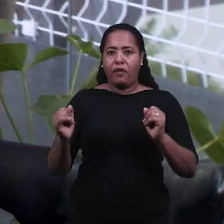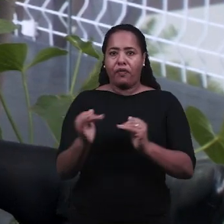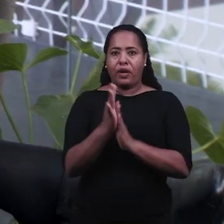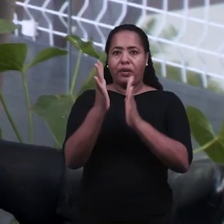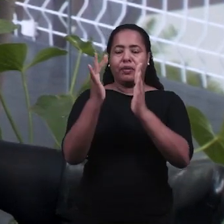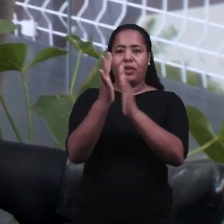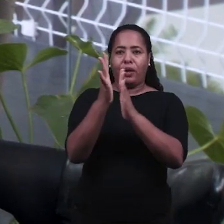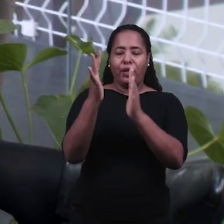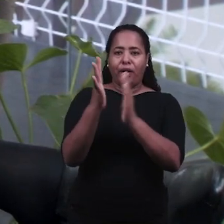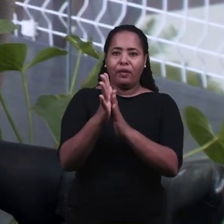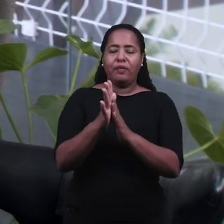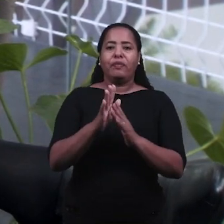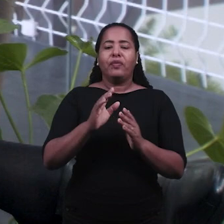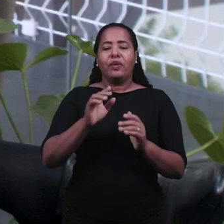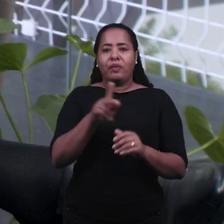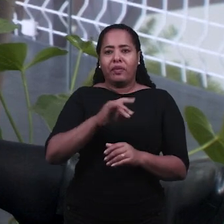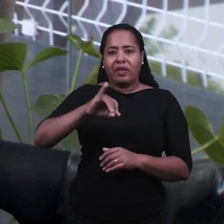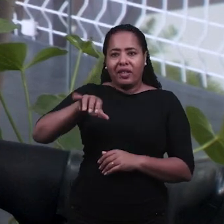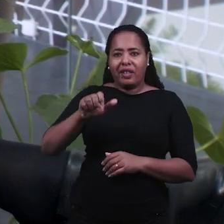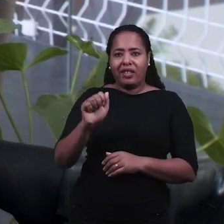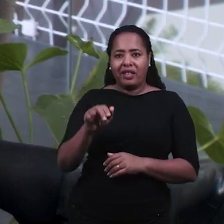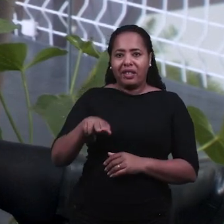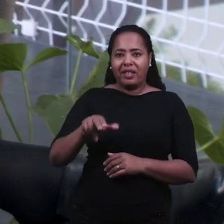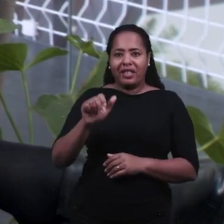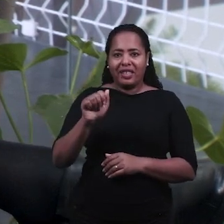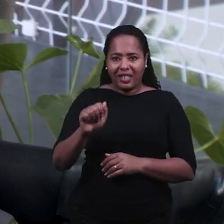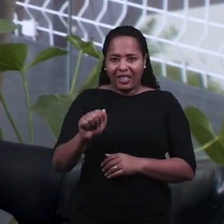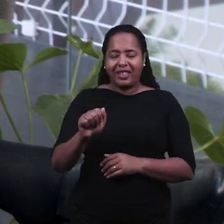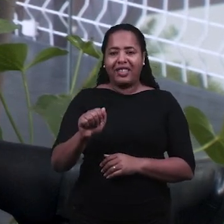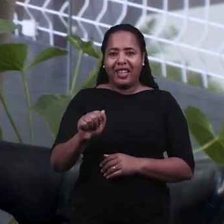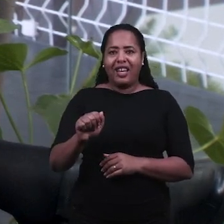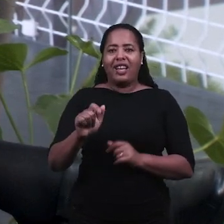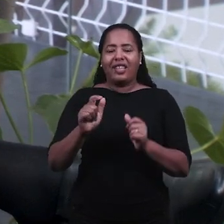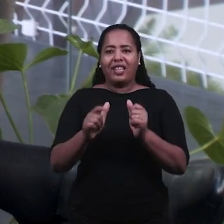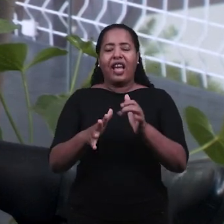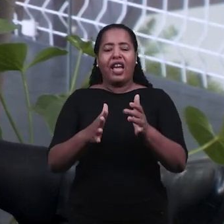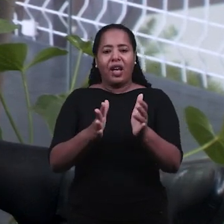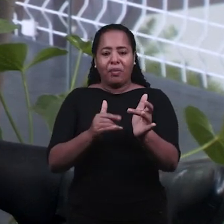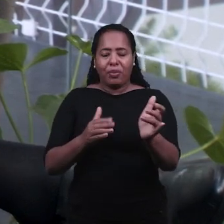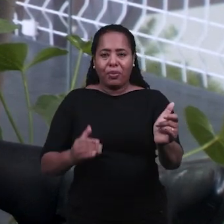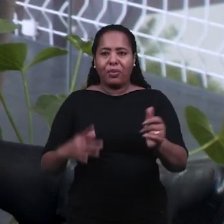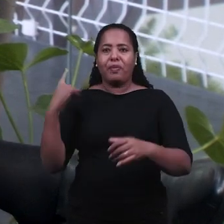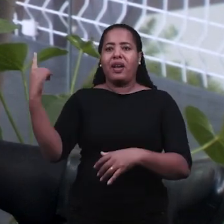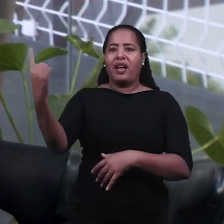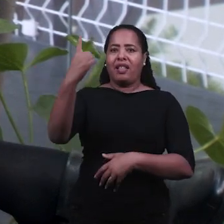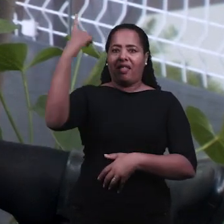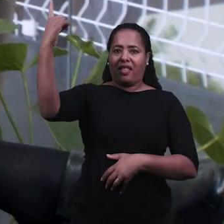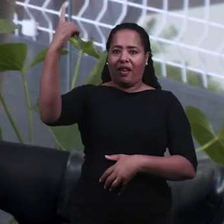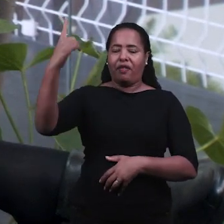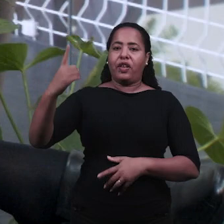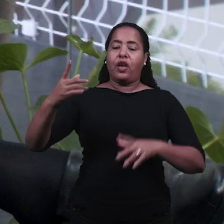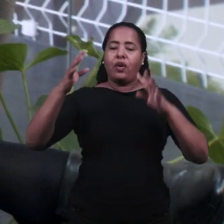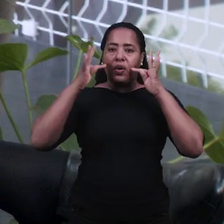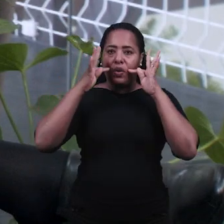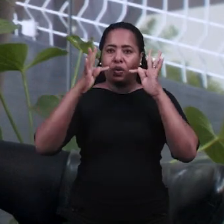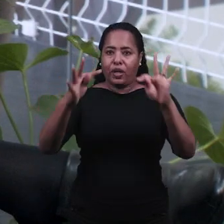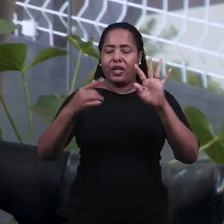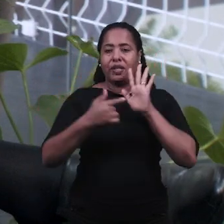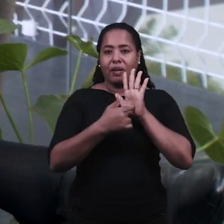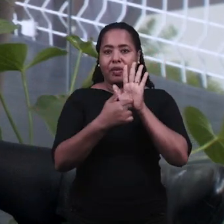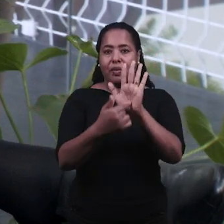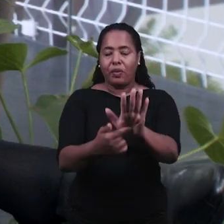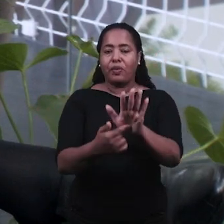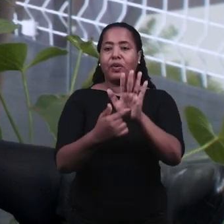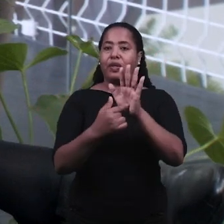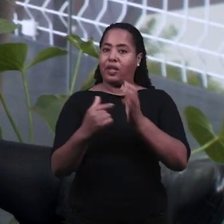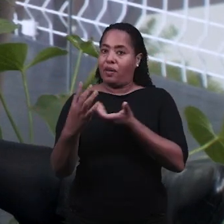va continuer à aborder l'histoire du grand musicien David, comme son témoignage sert